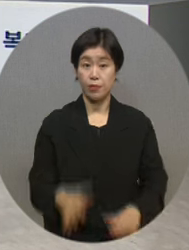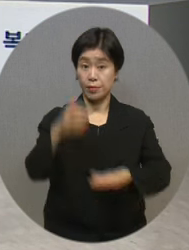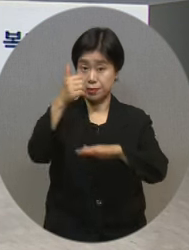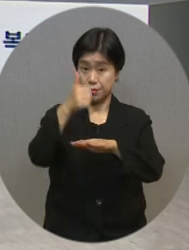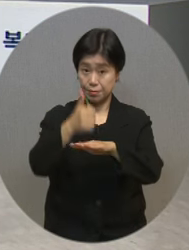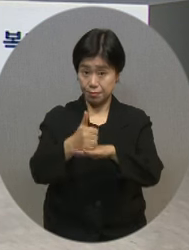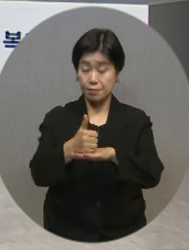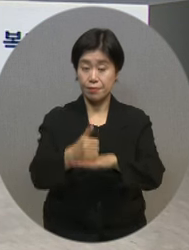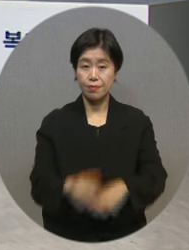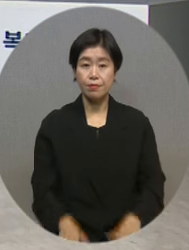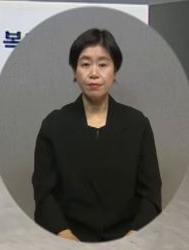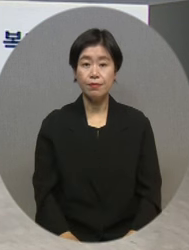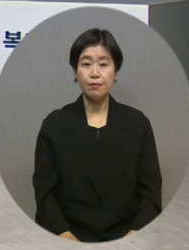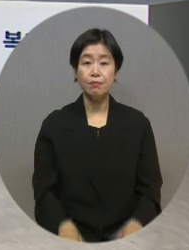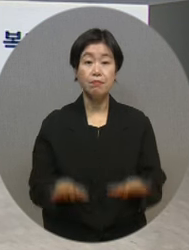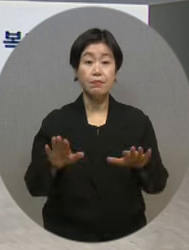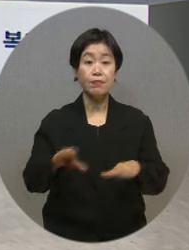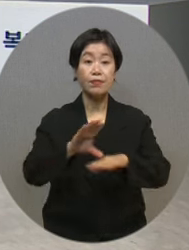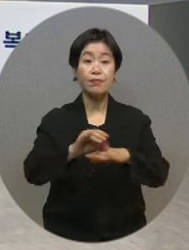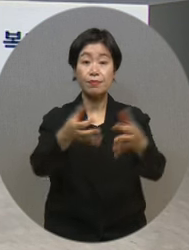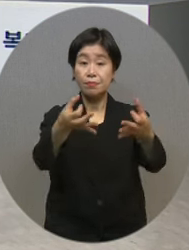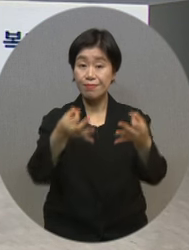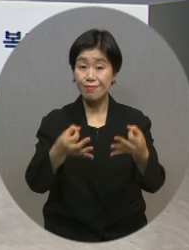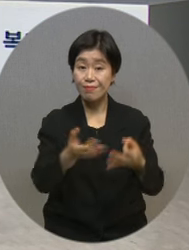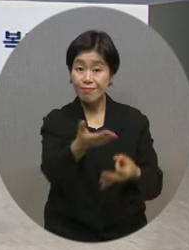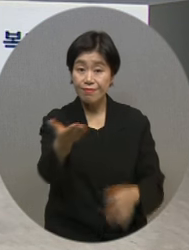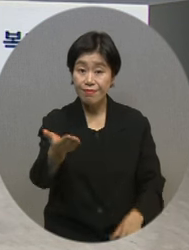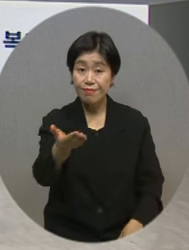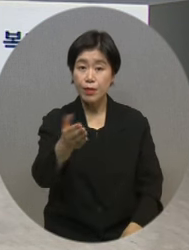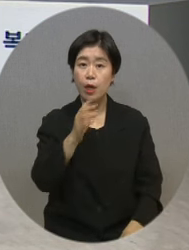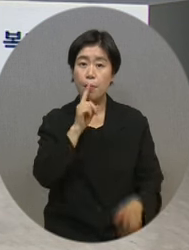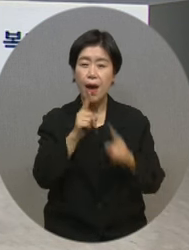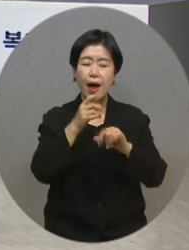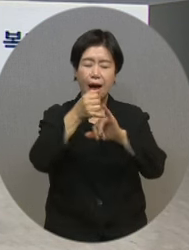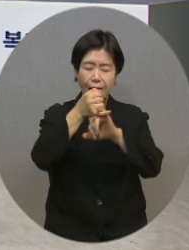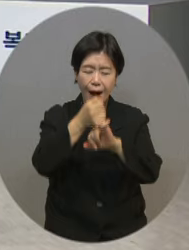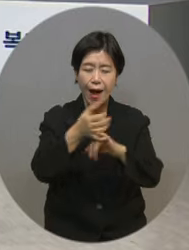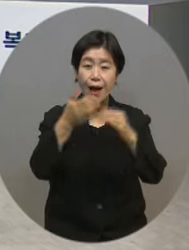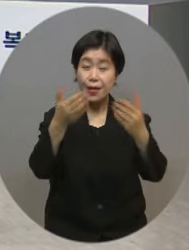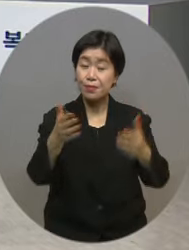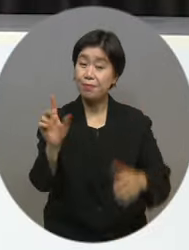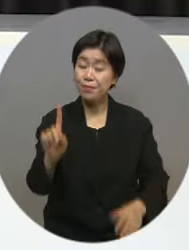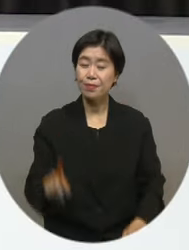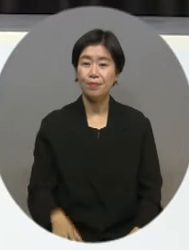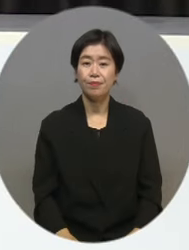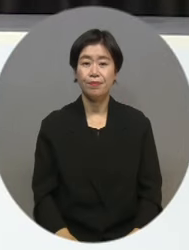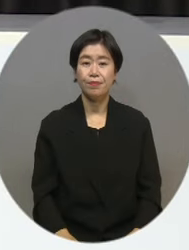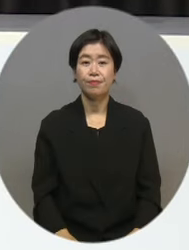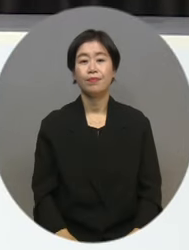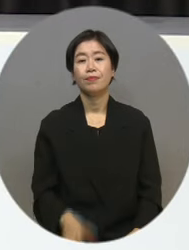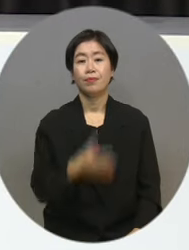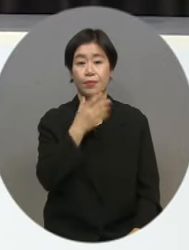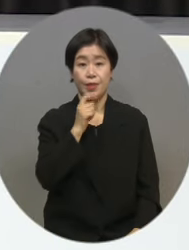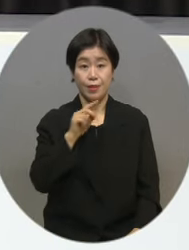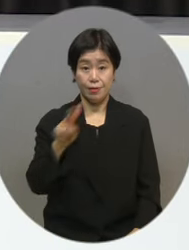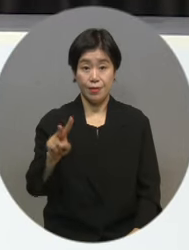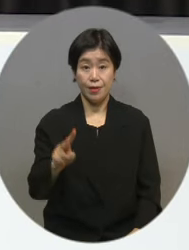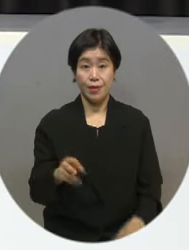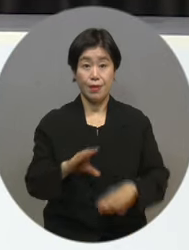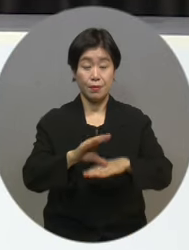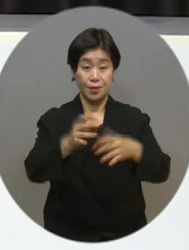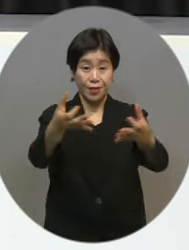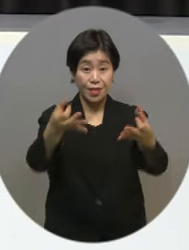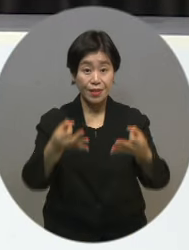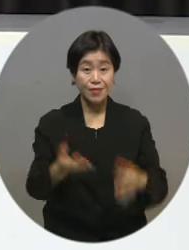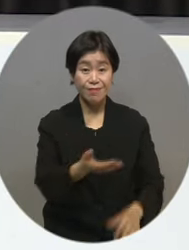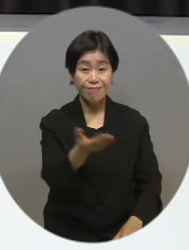마지막으로 복지TV 신문고 시청자들께 꼭한 말씀 주시고 싶은 거 있으면 주십시오. 복지TV 신민고